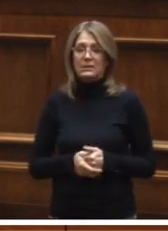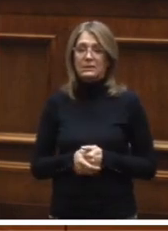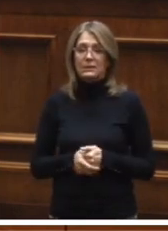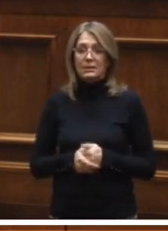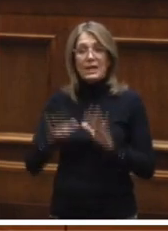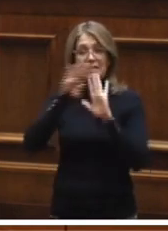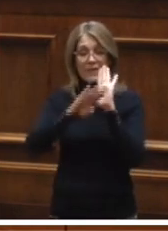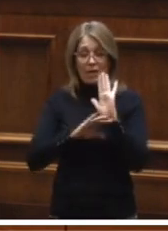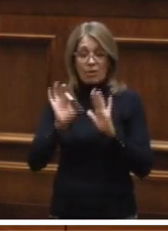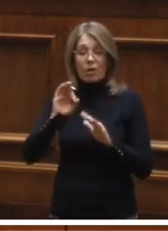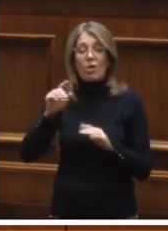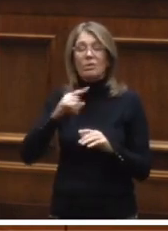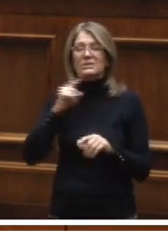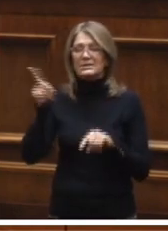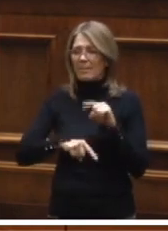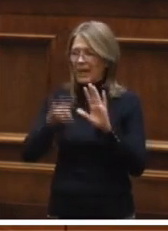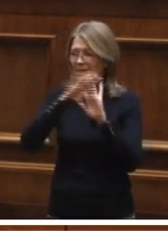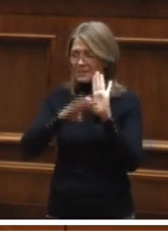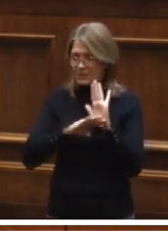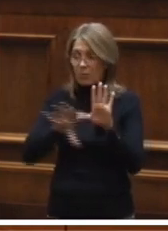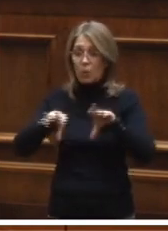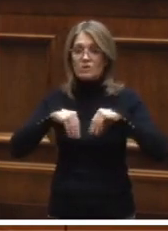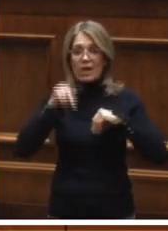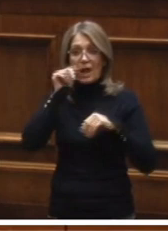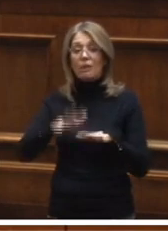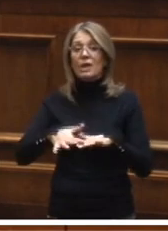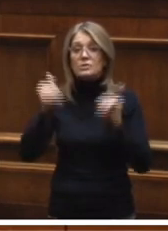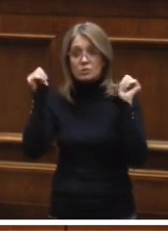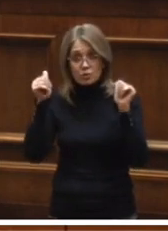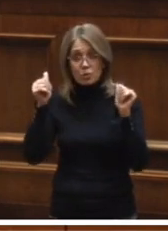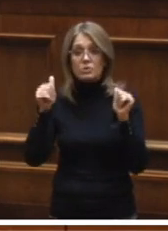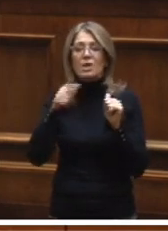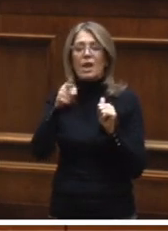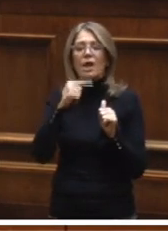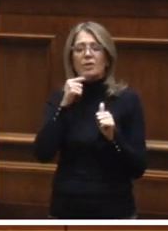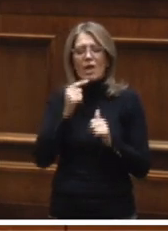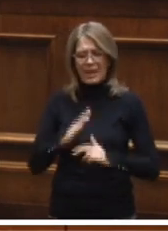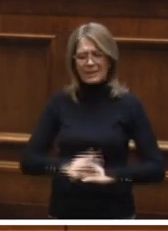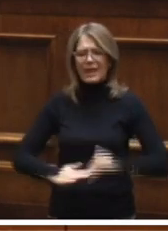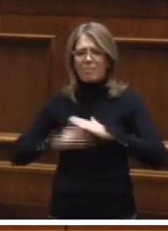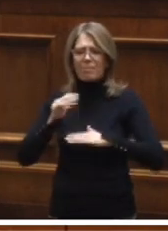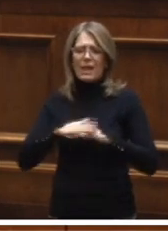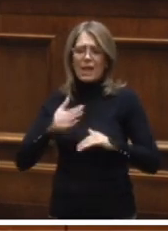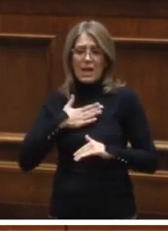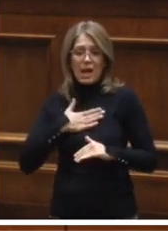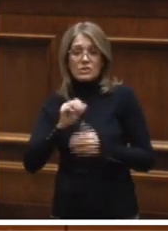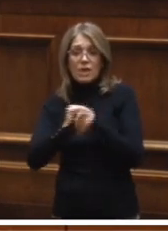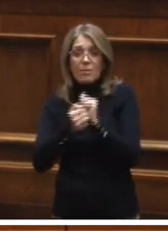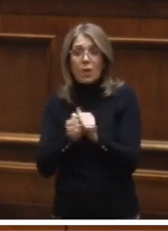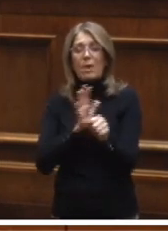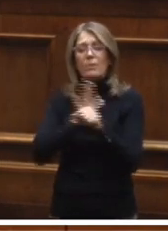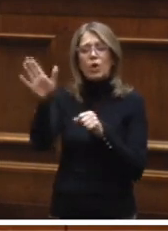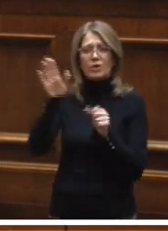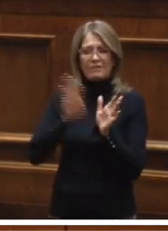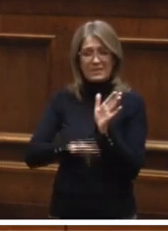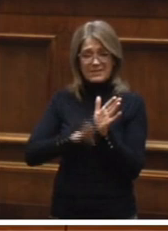Zakon o zabrani diskriminacije koji je usvojila Narodna skupština je u tom smislu temelj naše zajedničke borbe protiv diskriminacije u svakom njenom